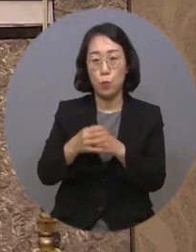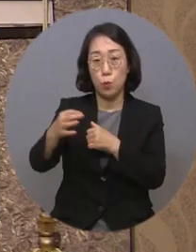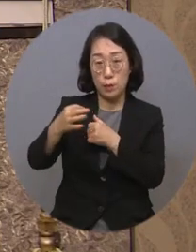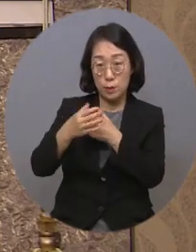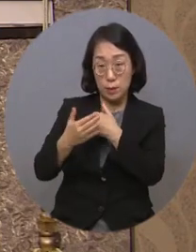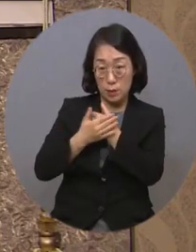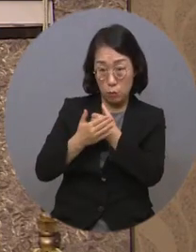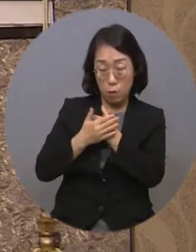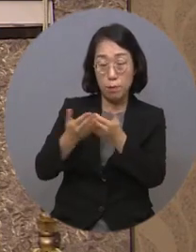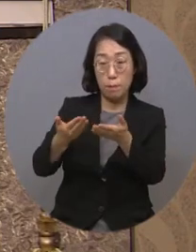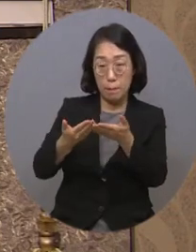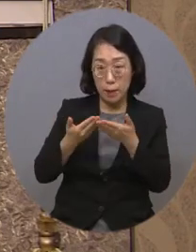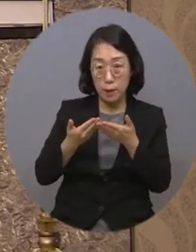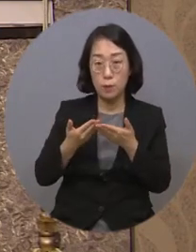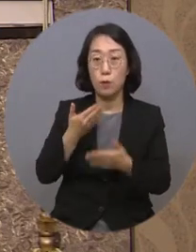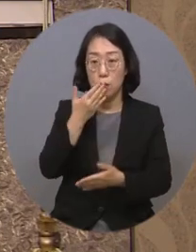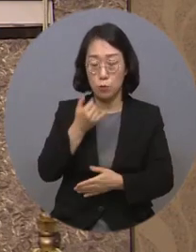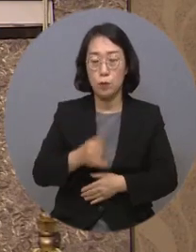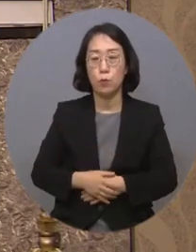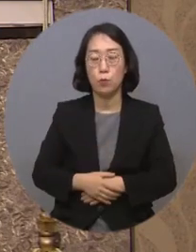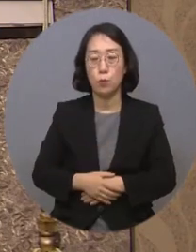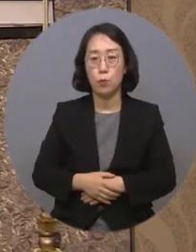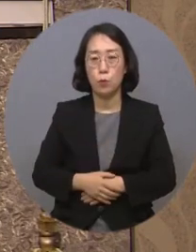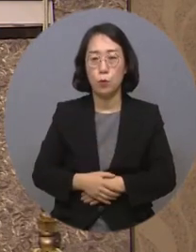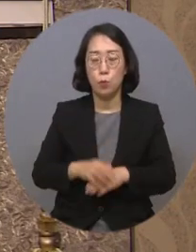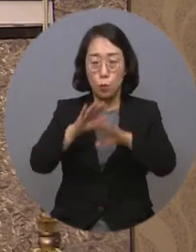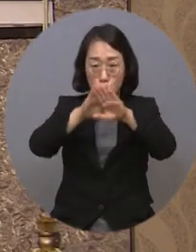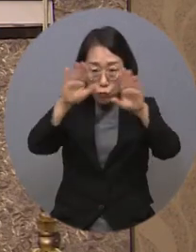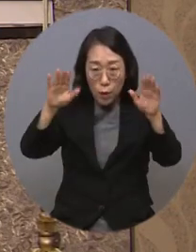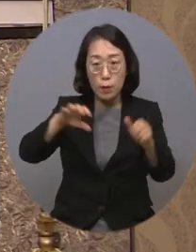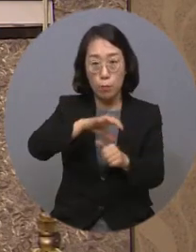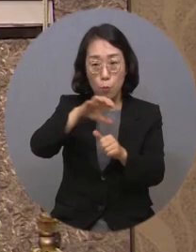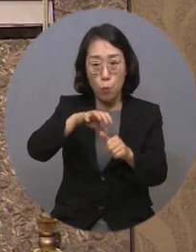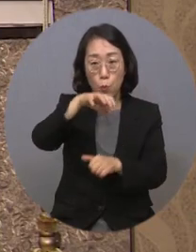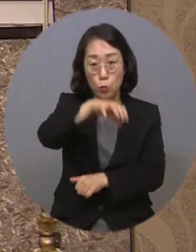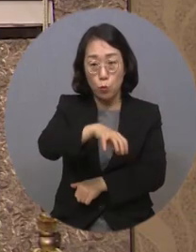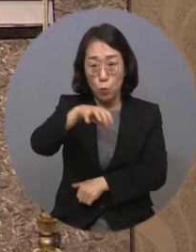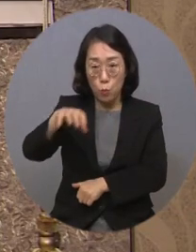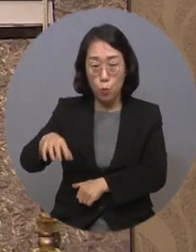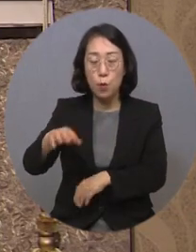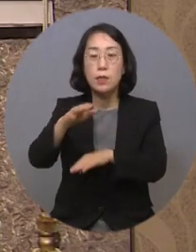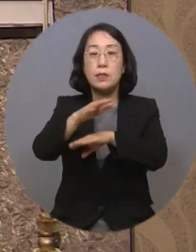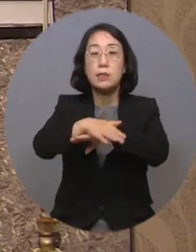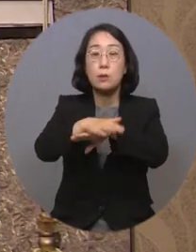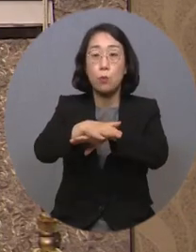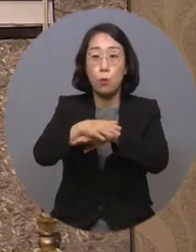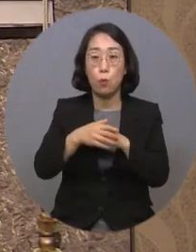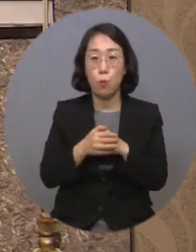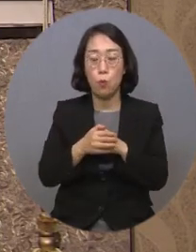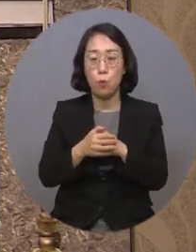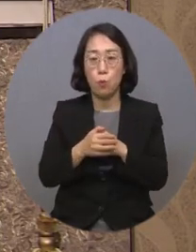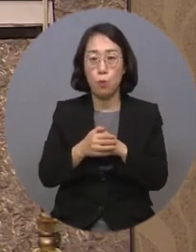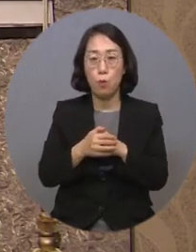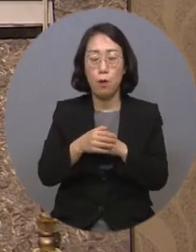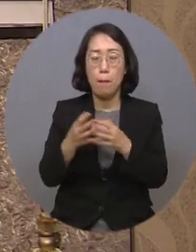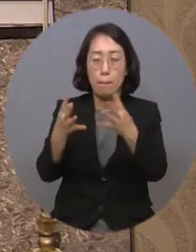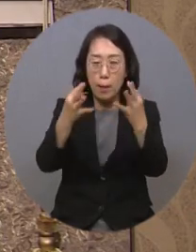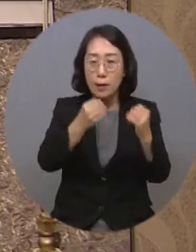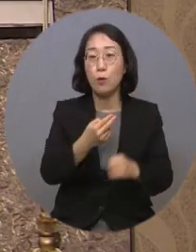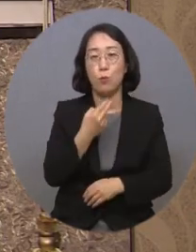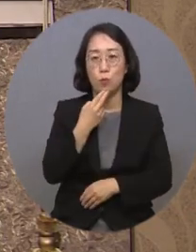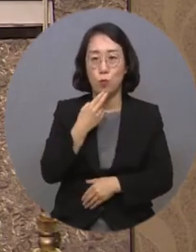그런 교육 사업을 좀 이렇게 하고 있고요. 저희가 이제 주간보호소가 두 개소가 된 것은 아마 시골에서 한 기관에서 두 개 하는 데가 그렇게 많지를 않을